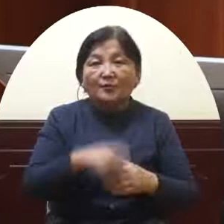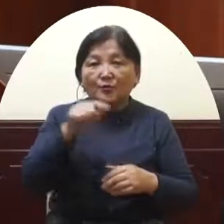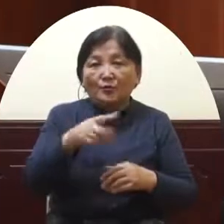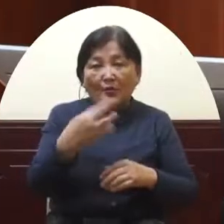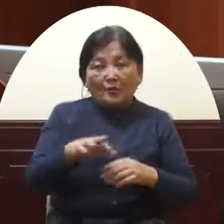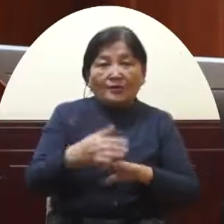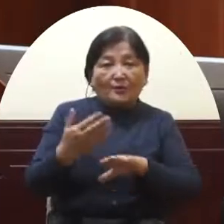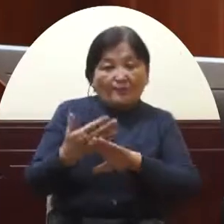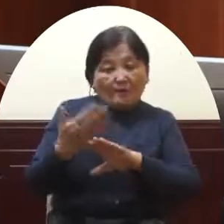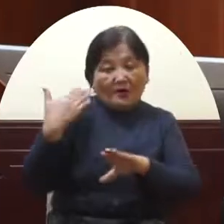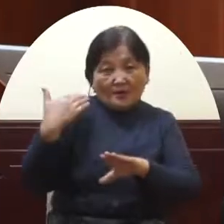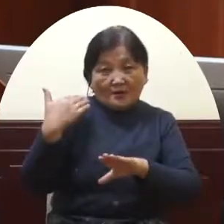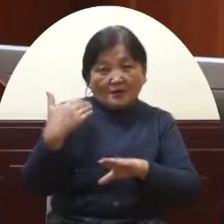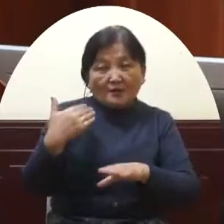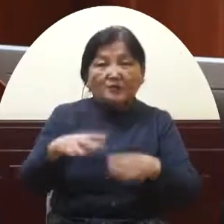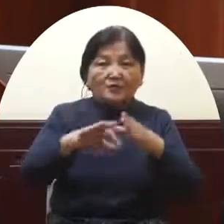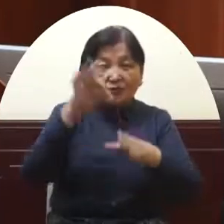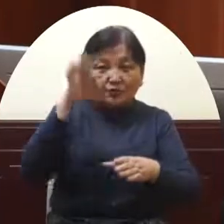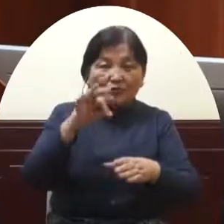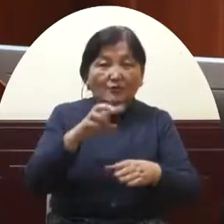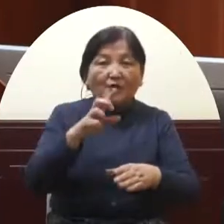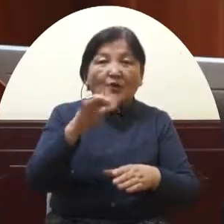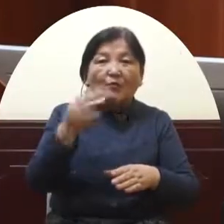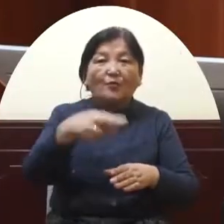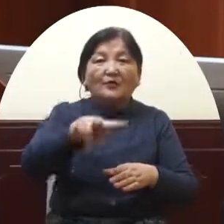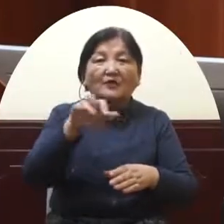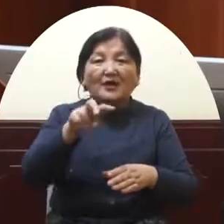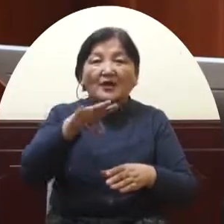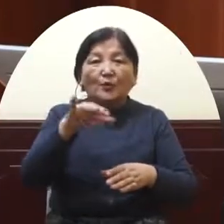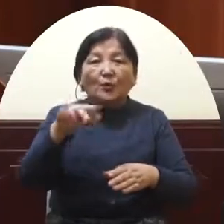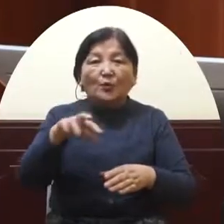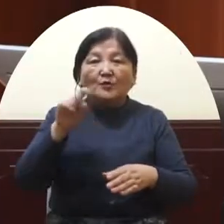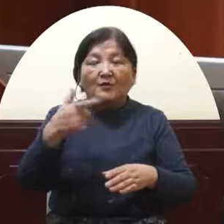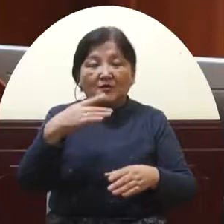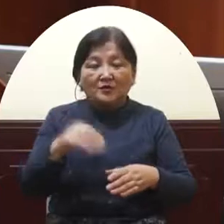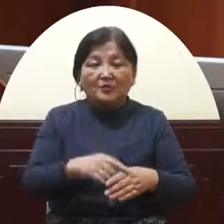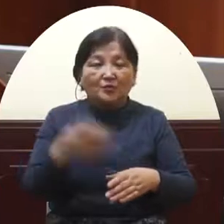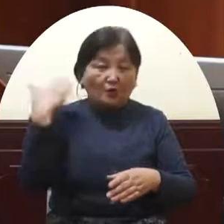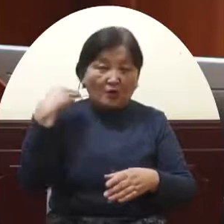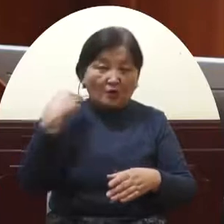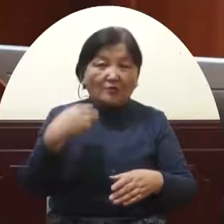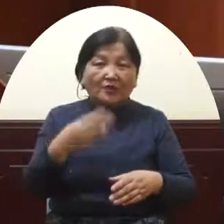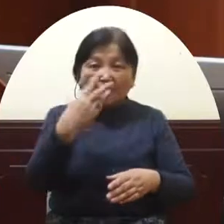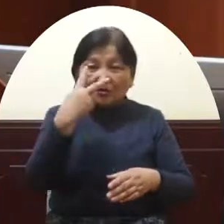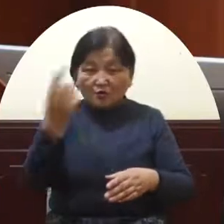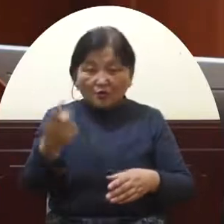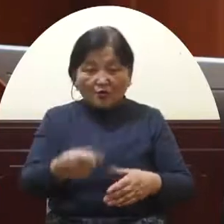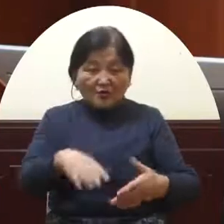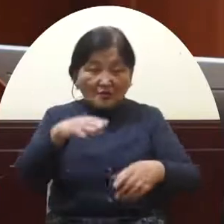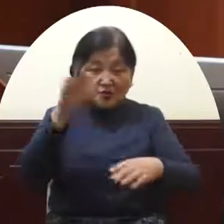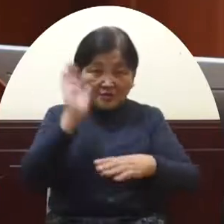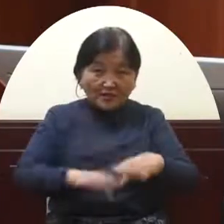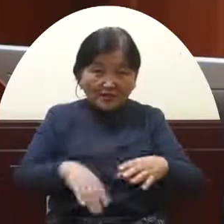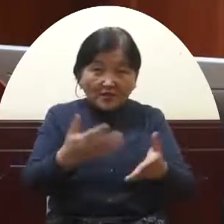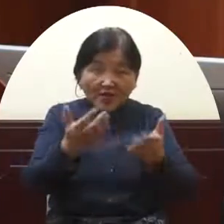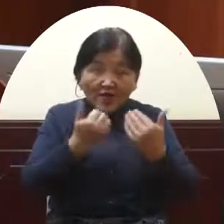энэ хүн бол баг сонгуулийг бодлантуулах гэж алхам хийснийхэн төлөө тухайн үед шийтгэлээ аваад өнгөрж байгаа. Энэ хүн